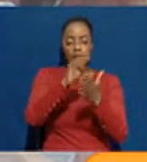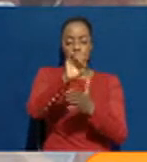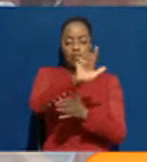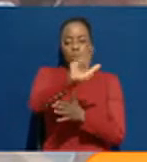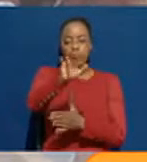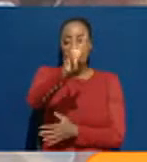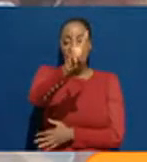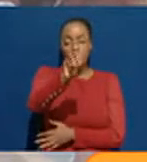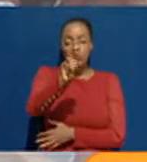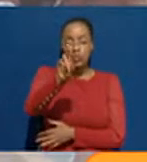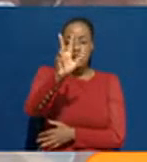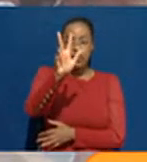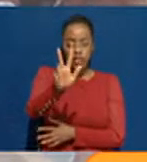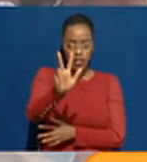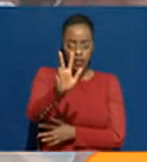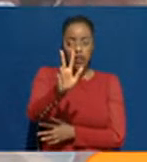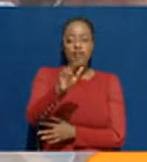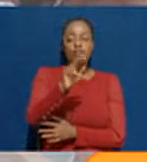mwaka